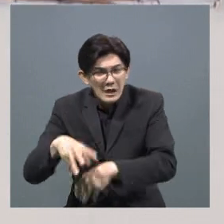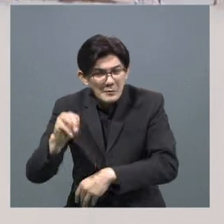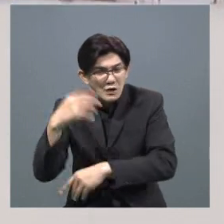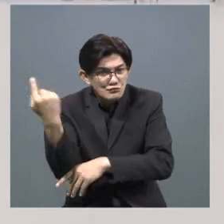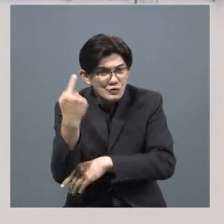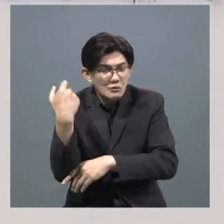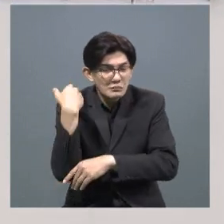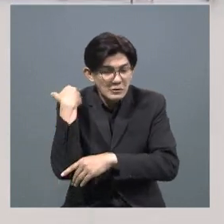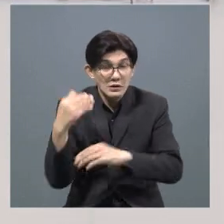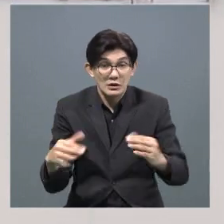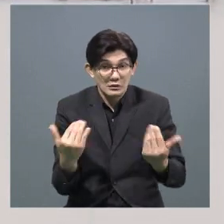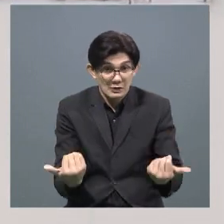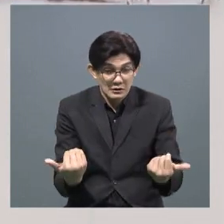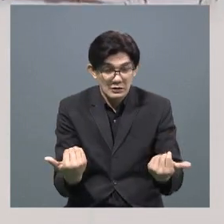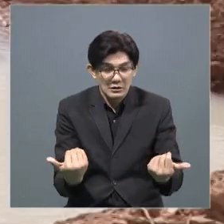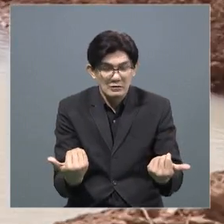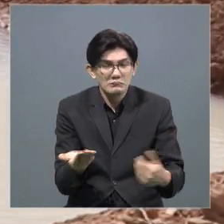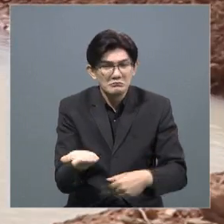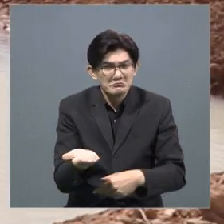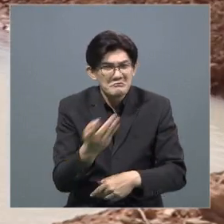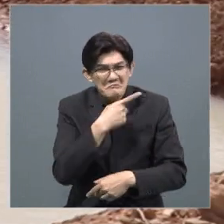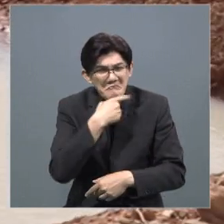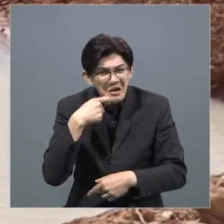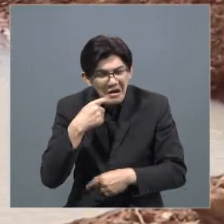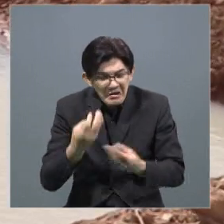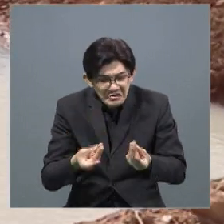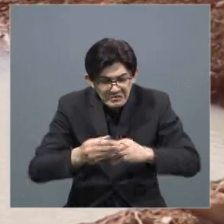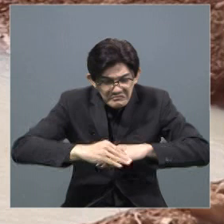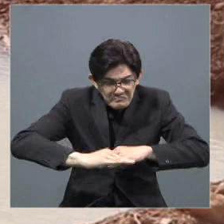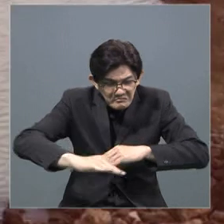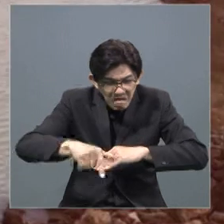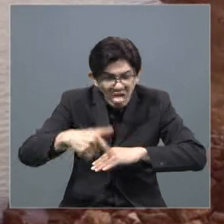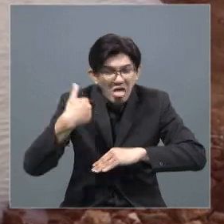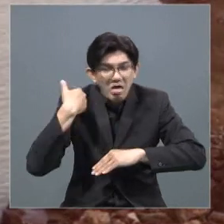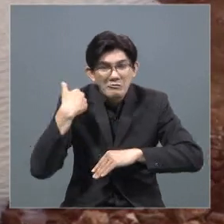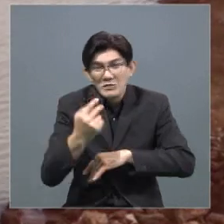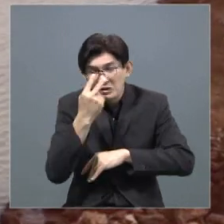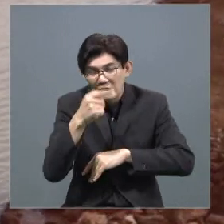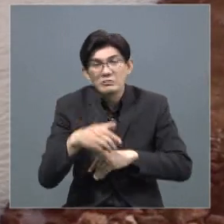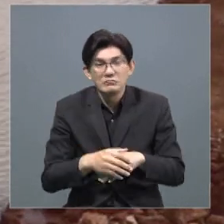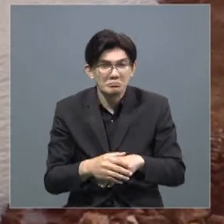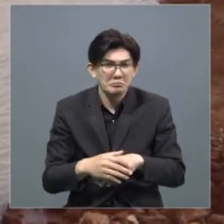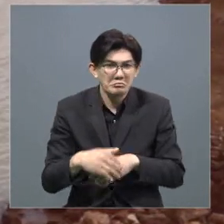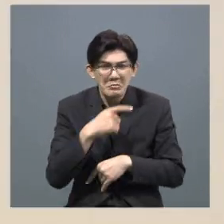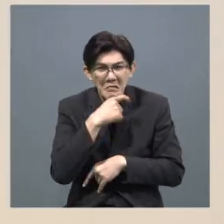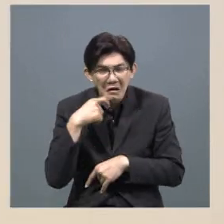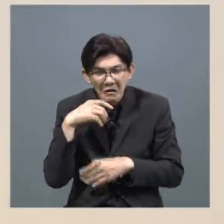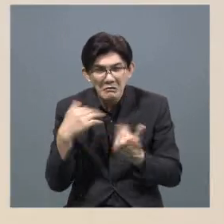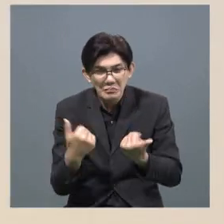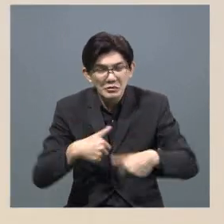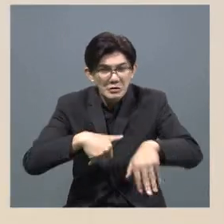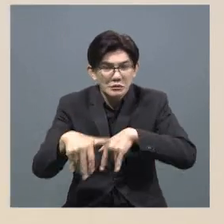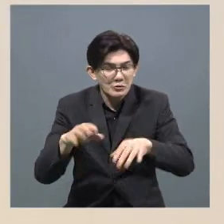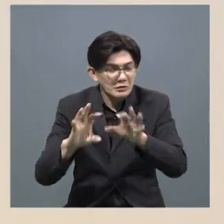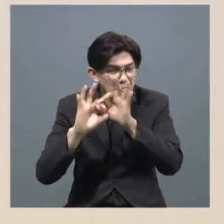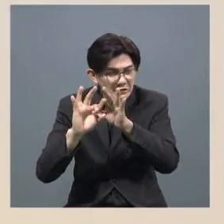ฮะปรากฏว่าตอนเนี้ยสภาพมันแห้งแห้งขอดเห็นพื้นดินต้นไม้ใบย้าคุณผู้ชมดูมันอยู่ในสภาพที่แห้งเหี่ยวจนตอนนี้ชาวบ้านเกังวล